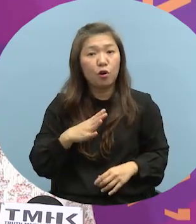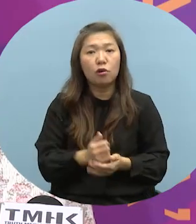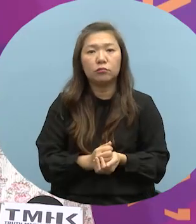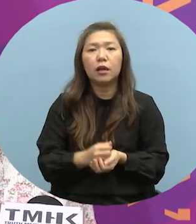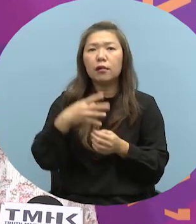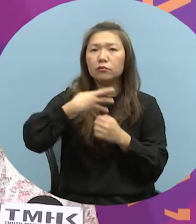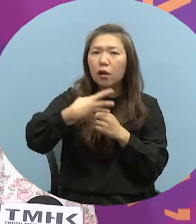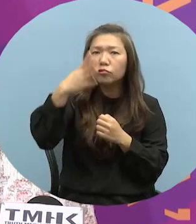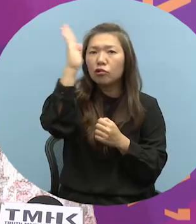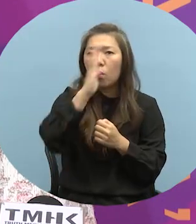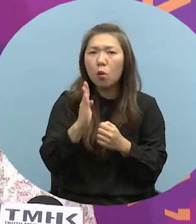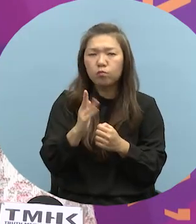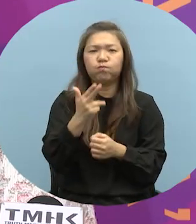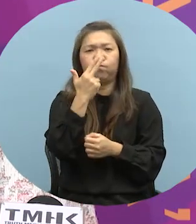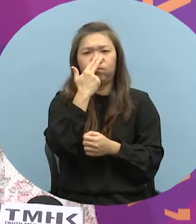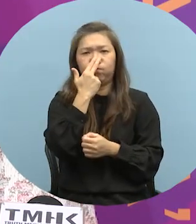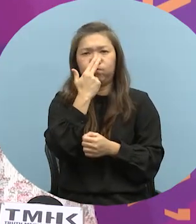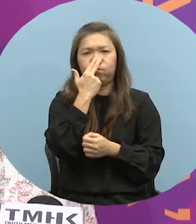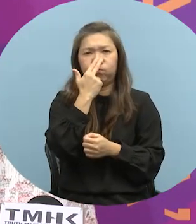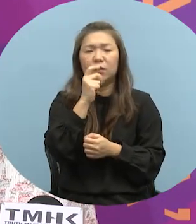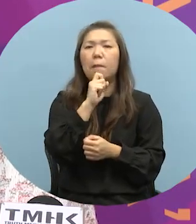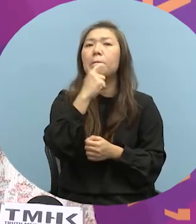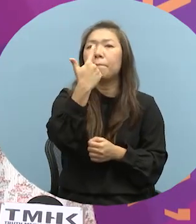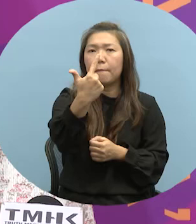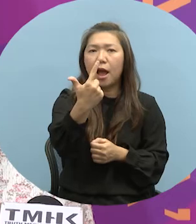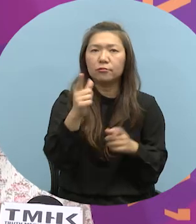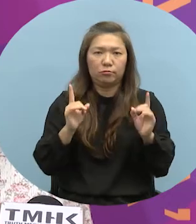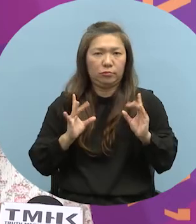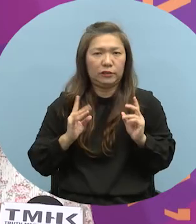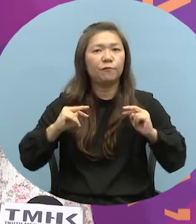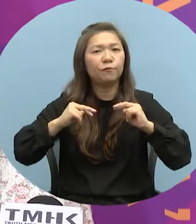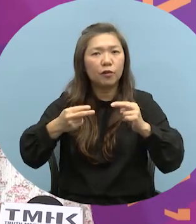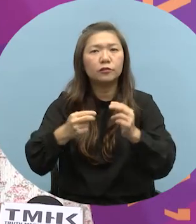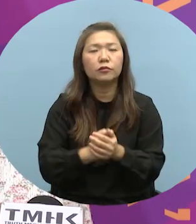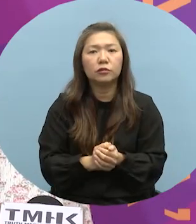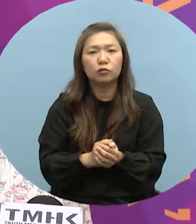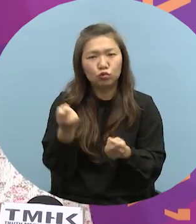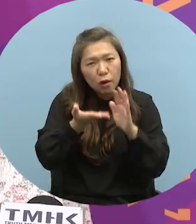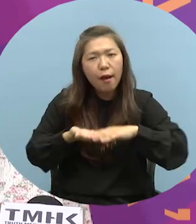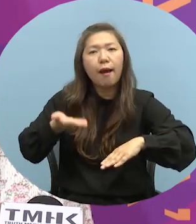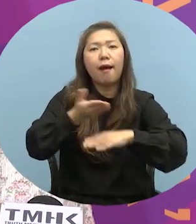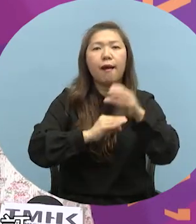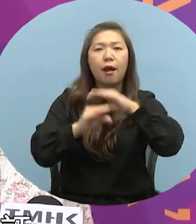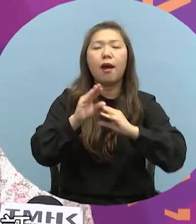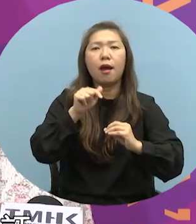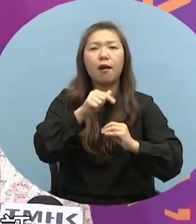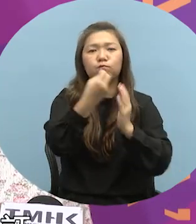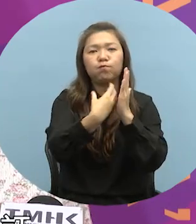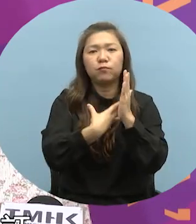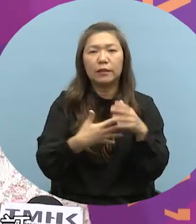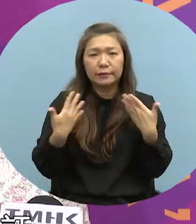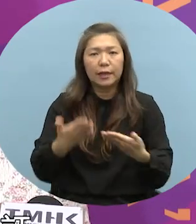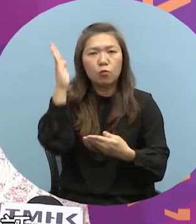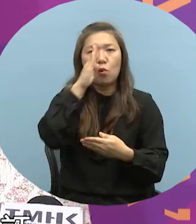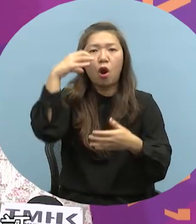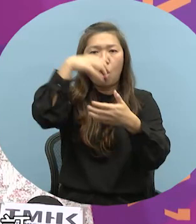四季度呢，我们预计呢会有8个私人发展和重建项目呢在这个季度里